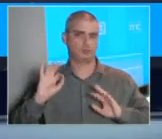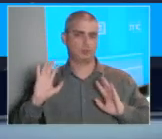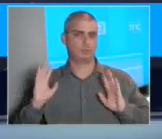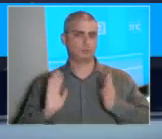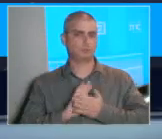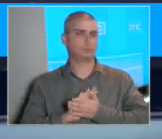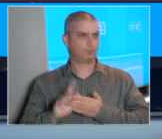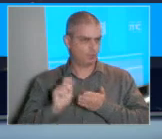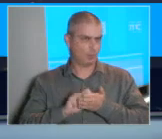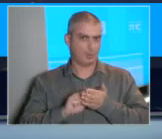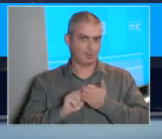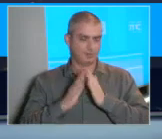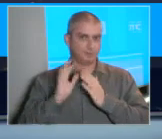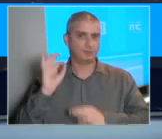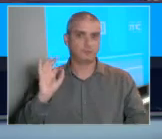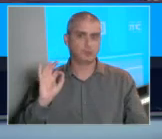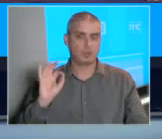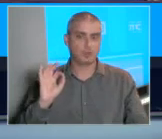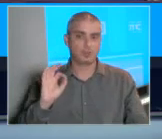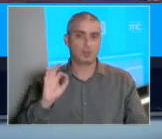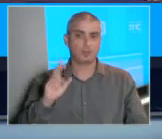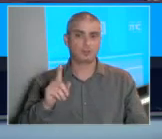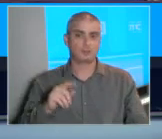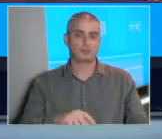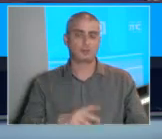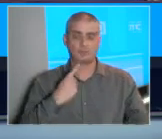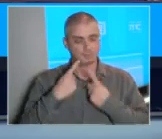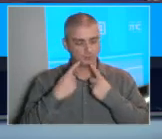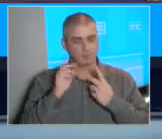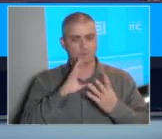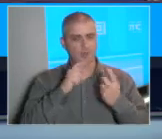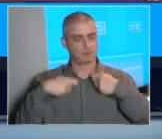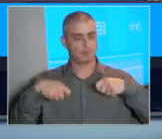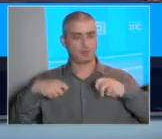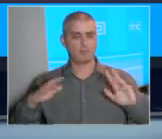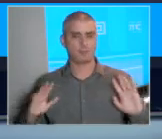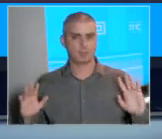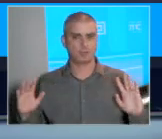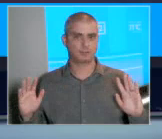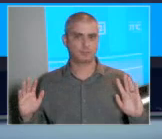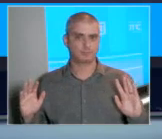זה פשוט, והוא כתב על זה בספר שלו, במשא ומתן או גם בדיפלומטיה.